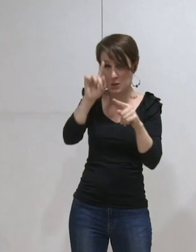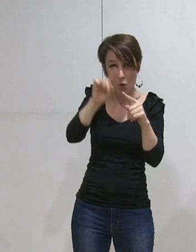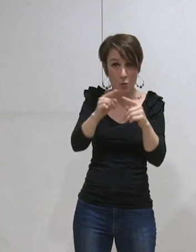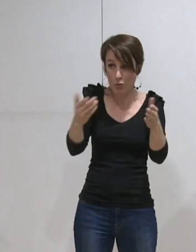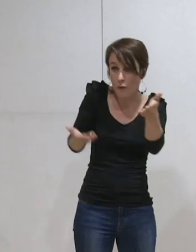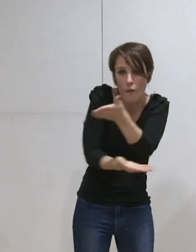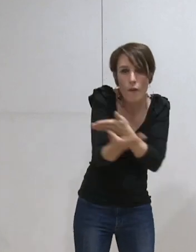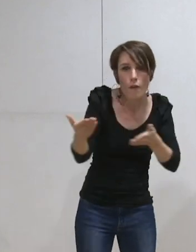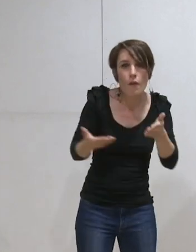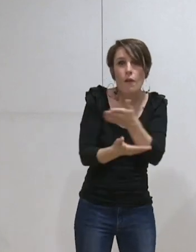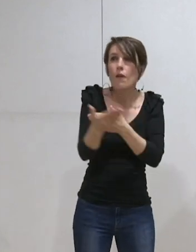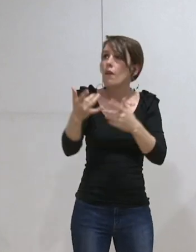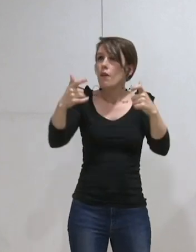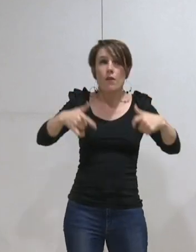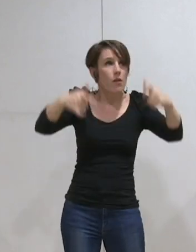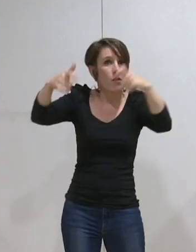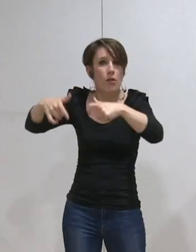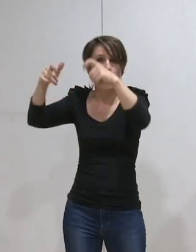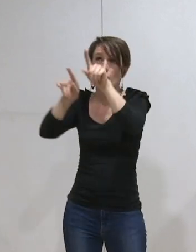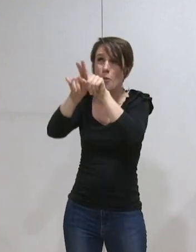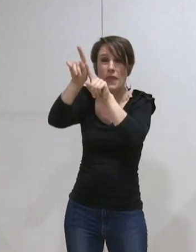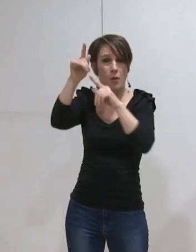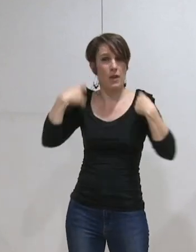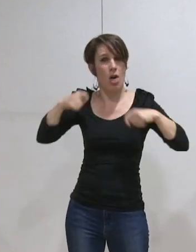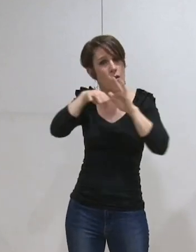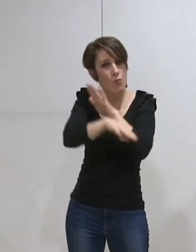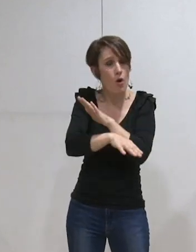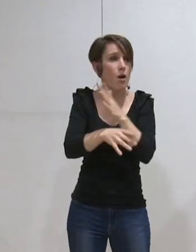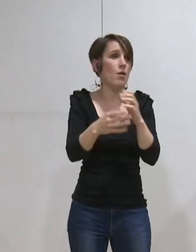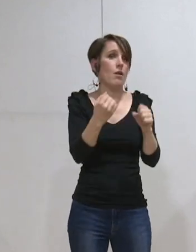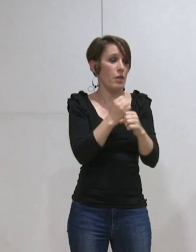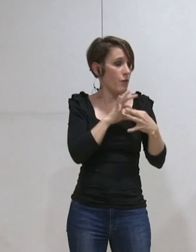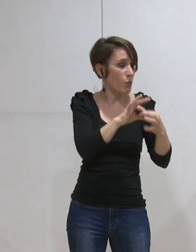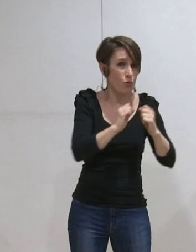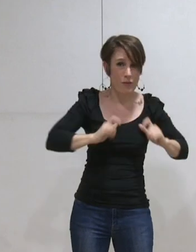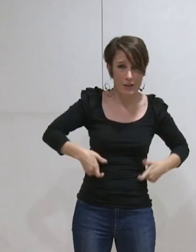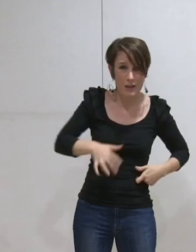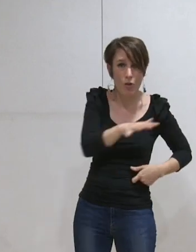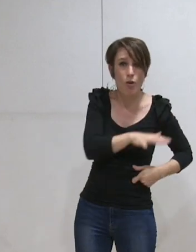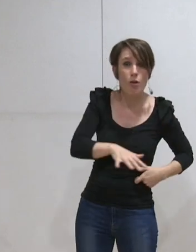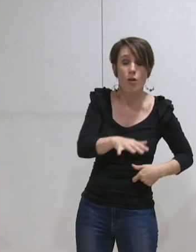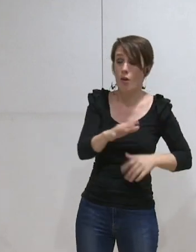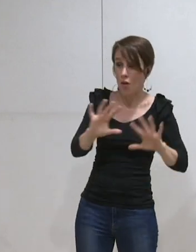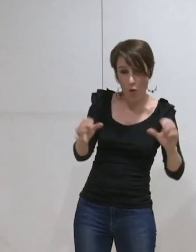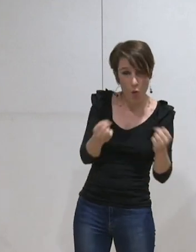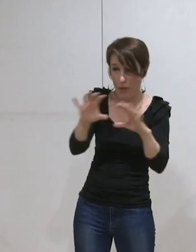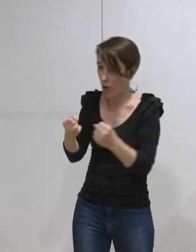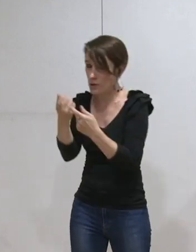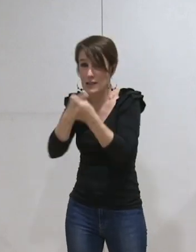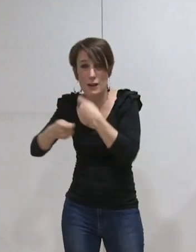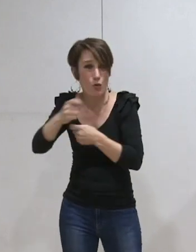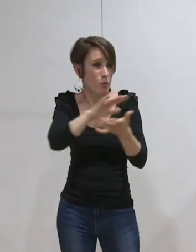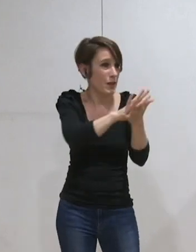la réhabilitation thermique des bâtiments l'aménagement d'espace public le travail avec les scolaires avec les compétences économiques